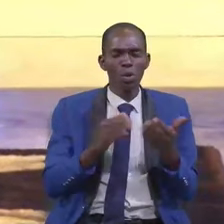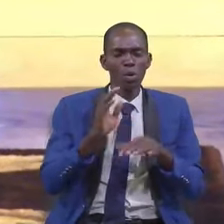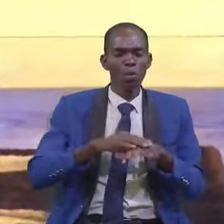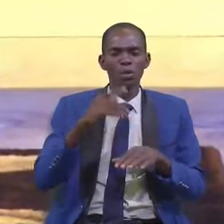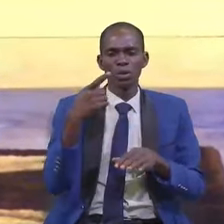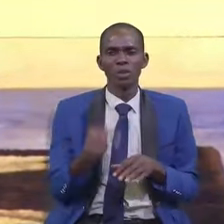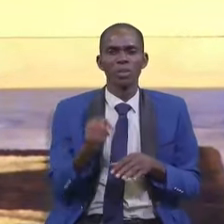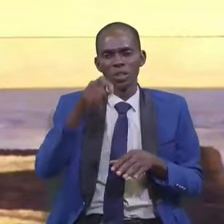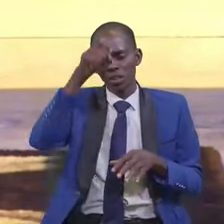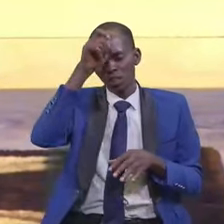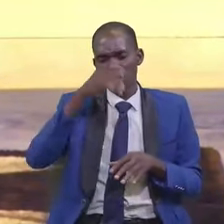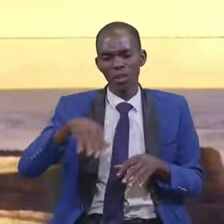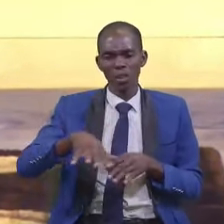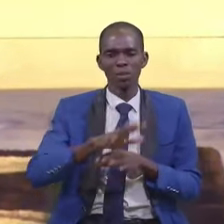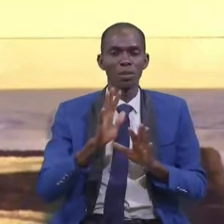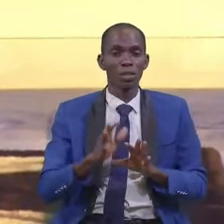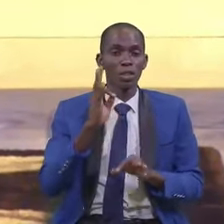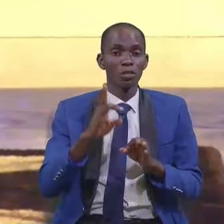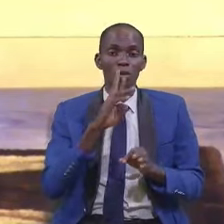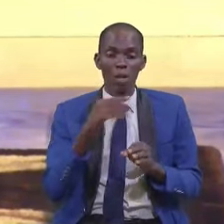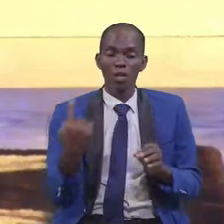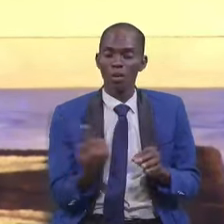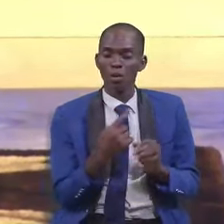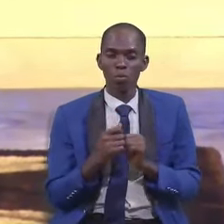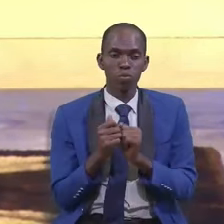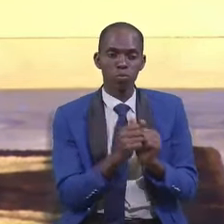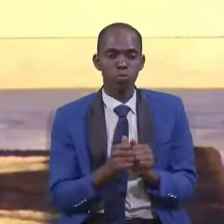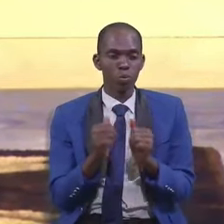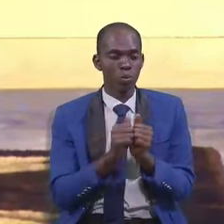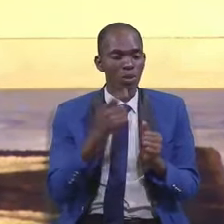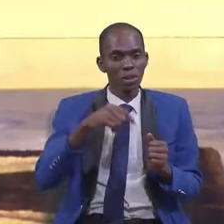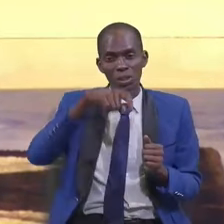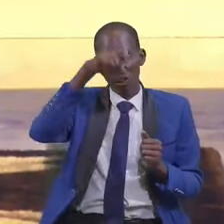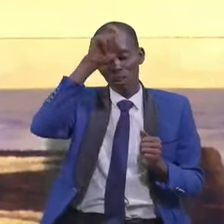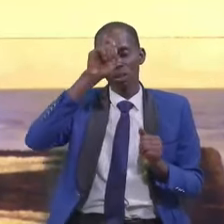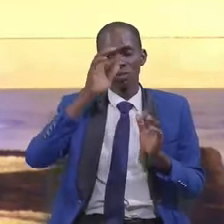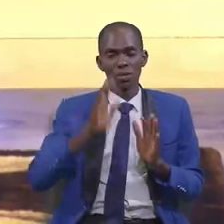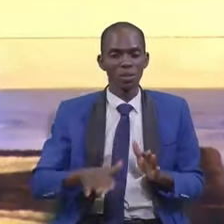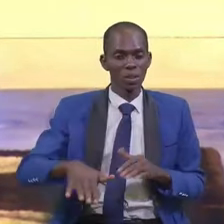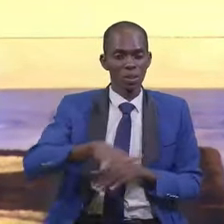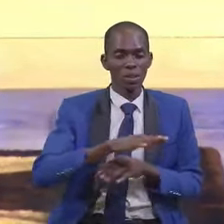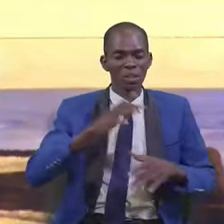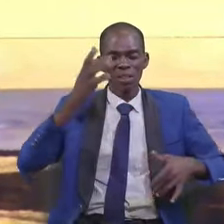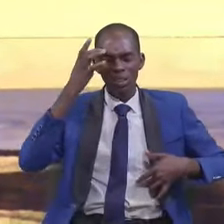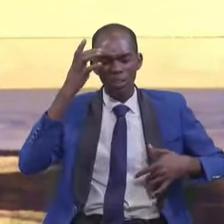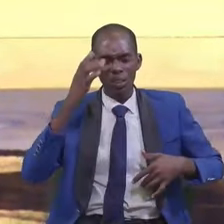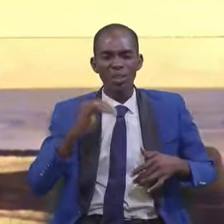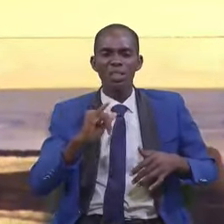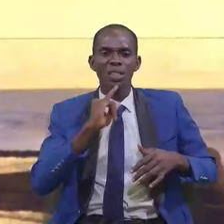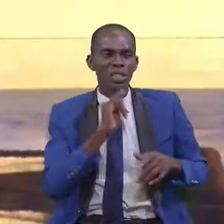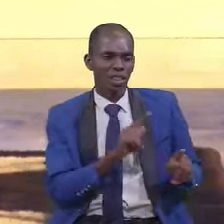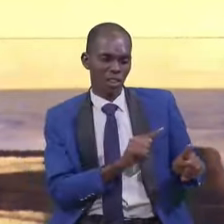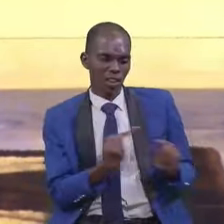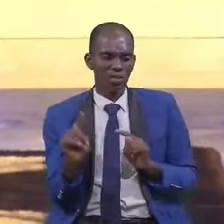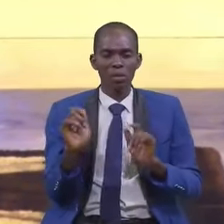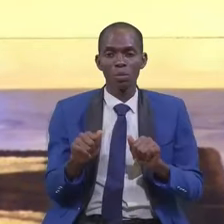Si vous êtes resté avec les Égyptiens, les maladies des Égyptiens, les infirmités des Égyptiens